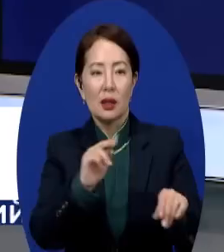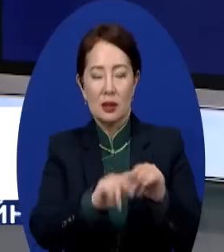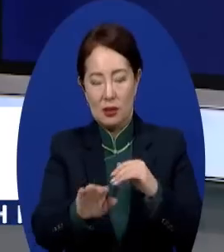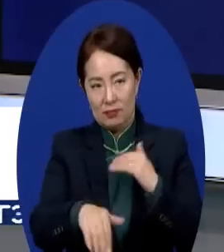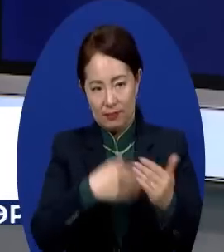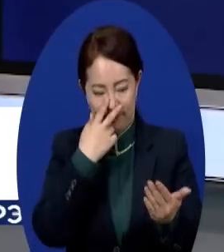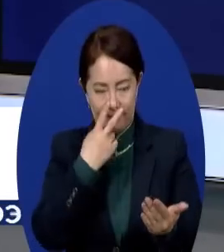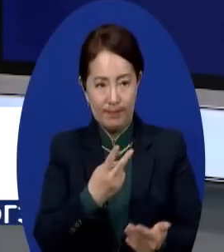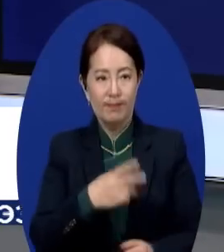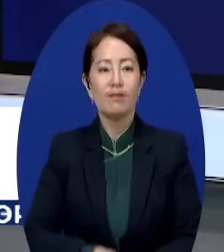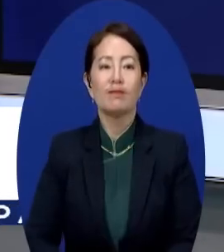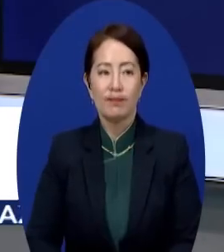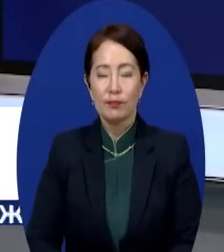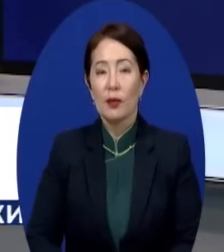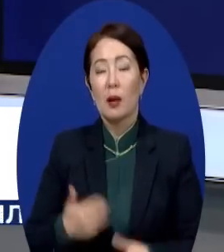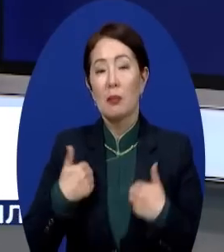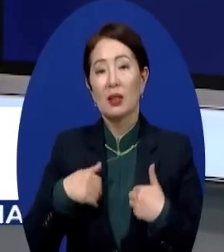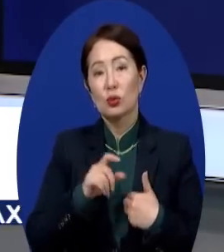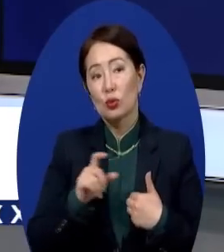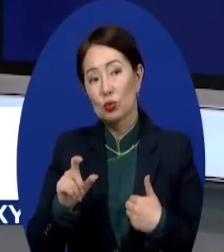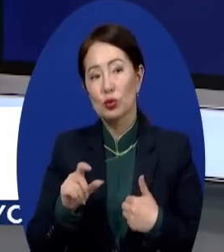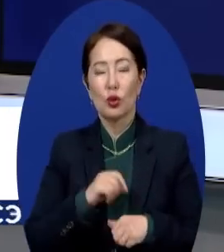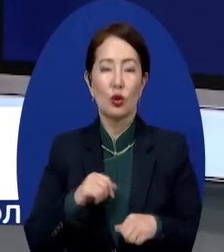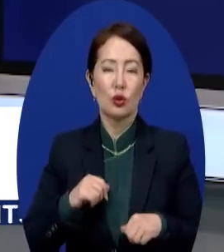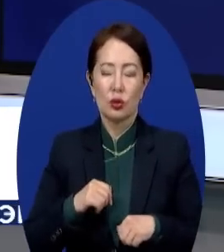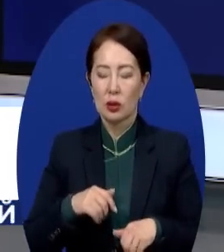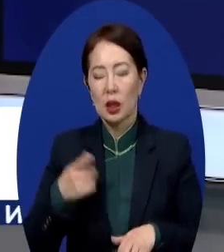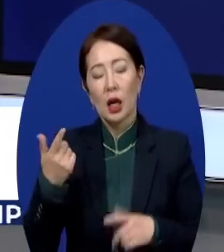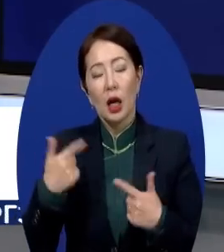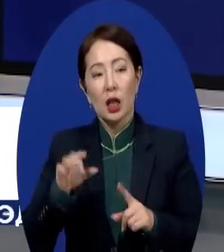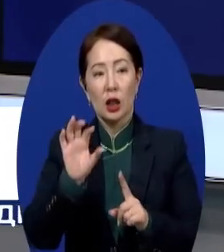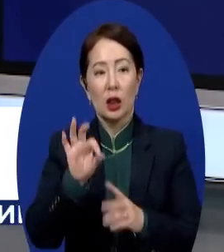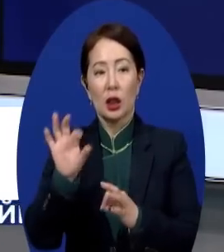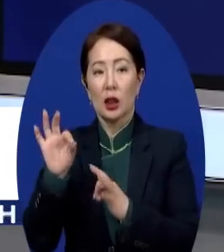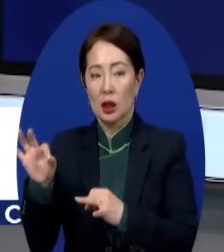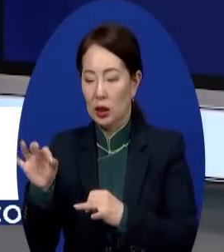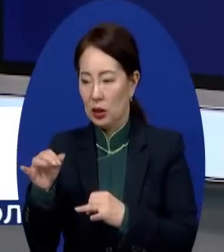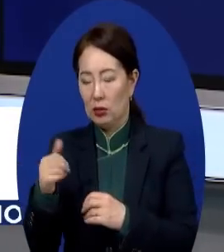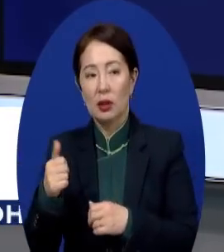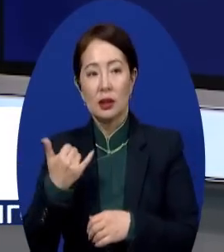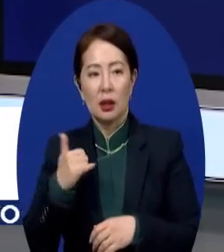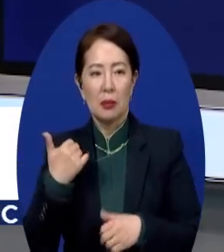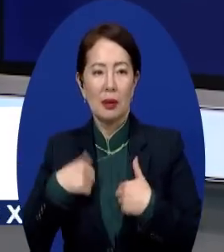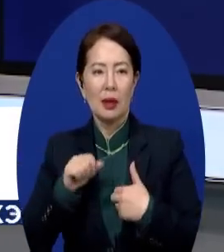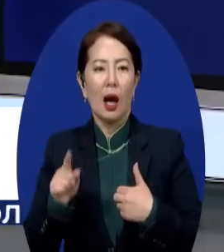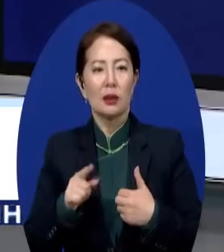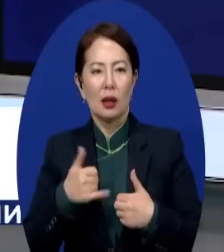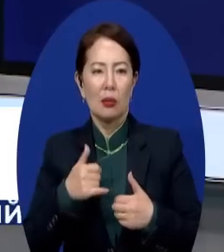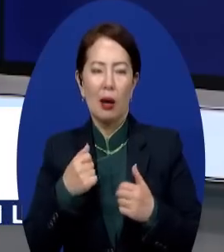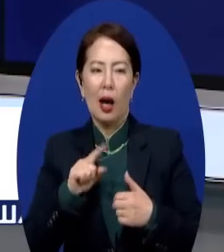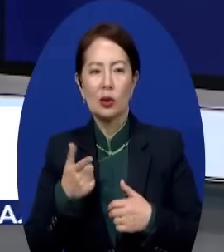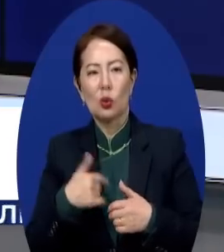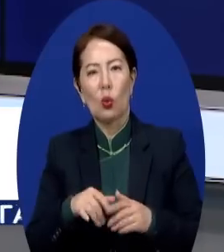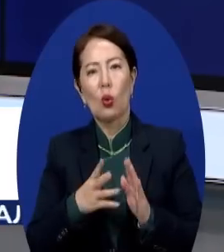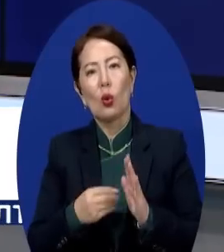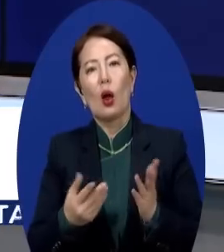шалгаж Багш нарын хувьд харин тодруулахад яг энэ санамсаргүй төврийн арга бол бас зарим багшид азтай заримд нь азгүйгээр нөлөөлөх юм биш үү